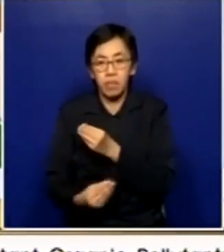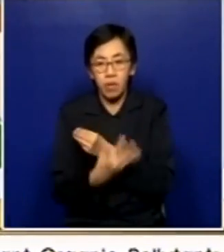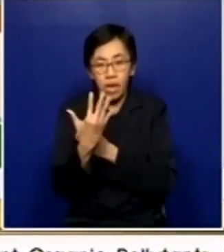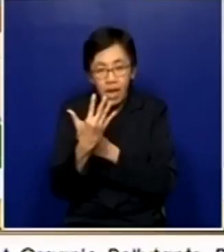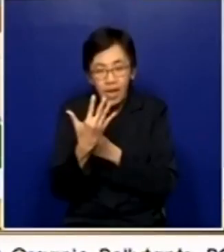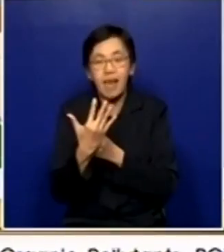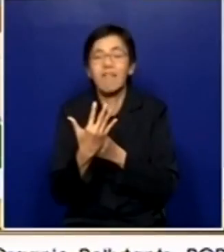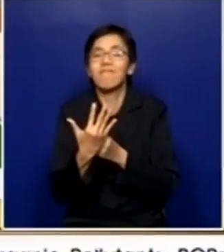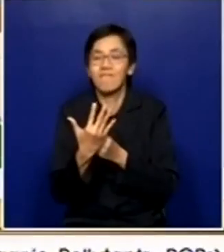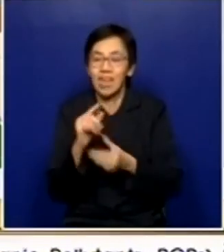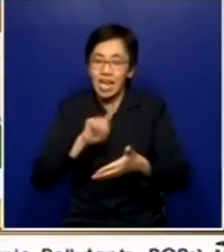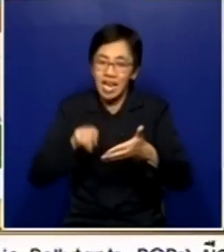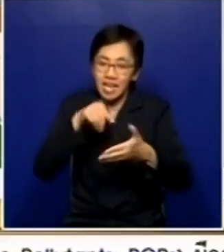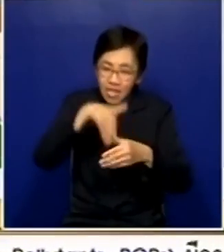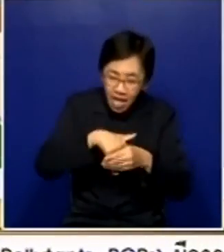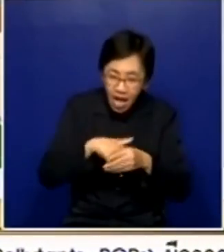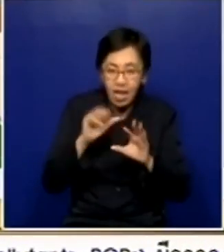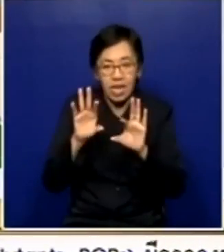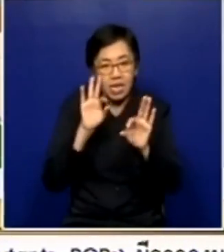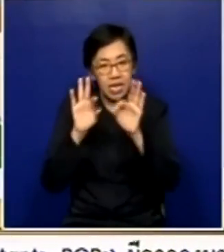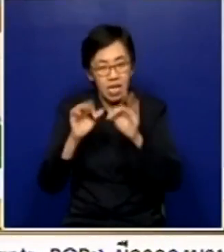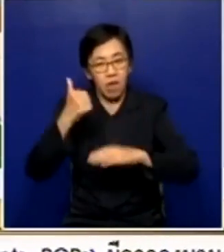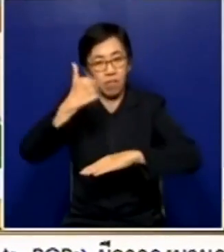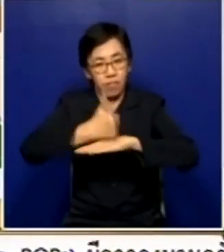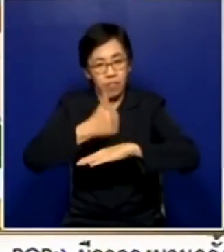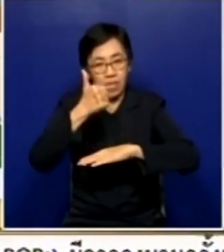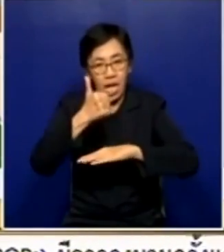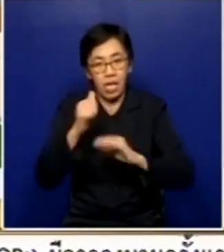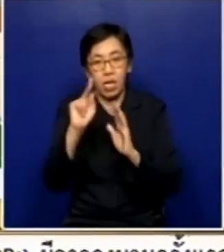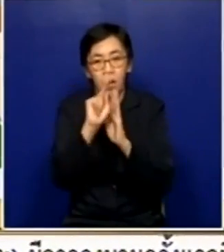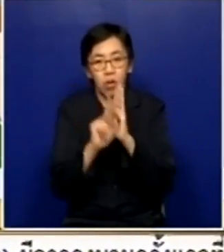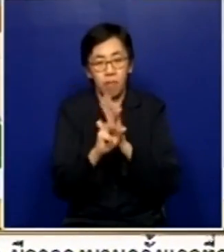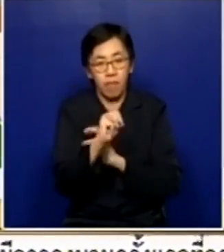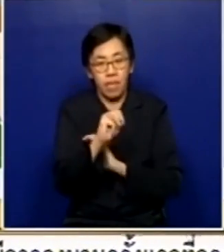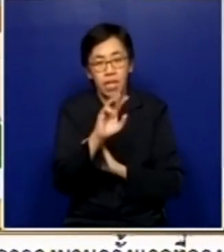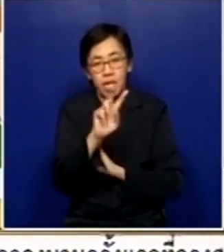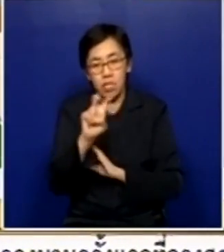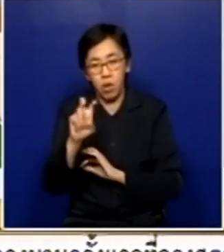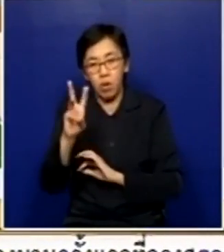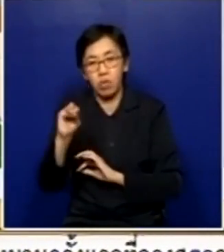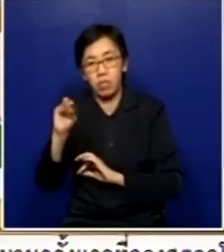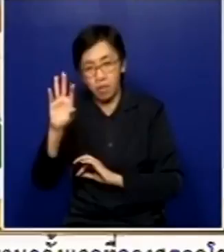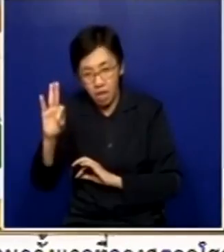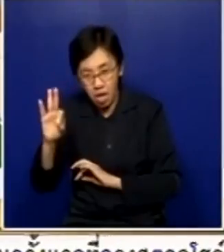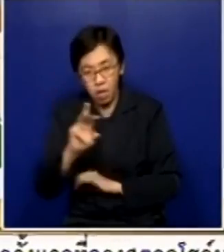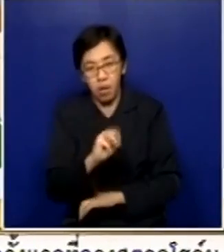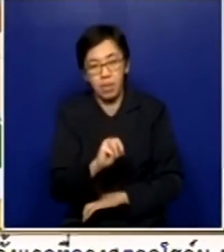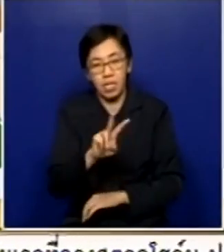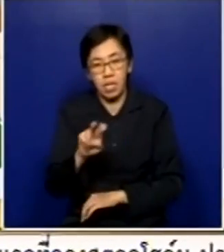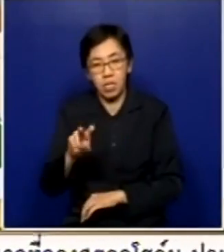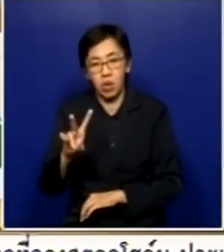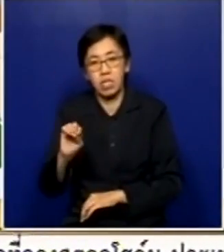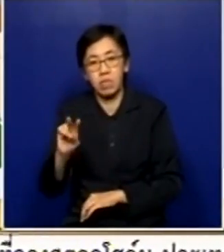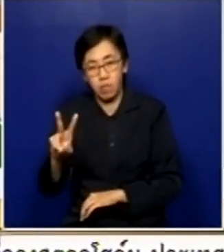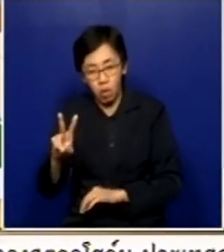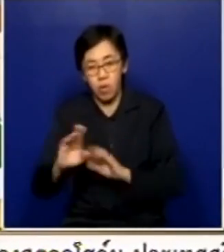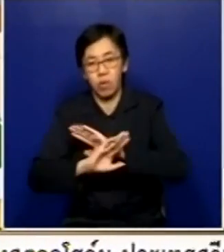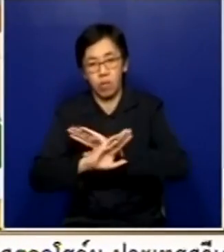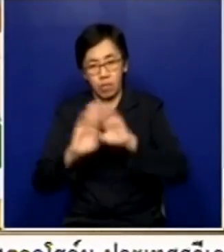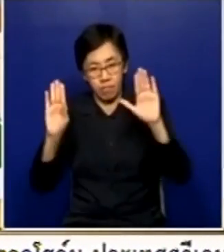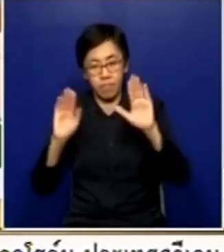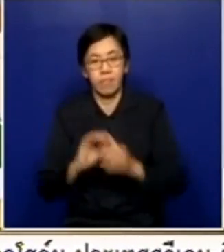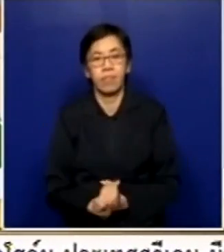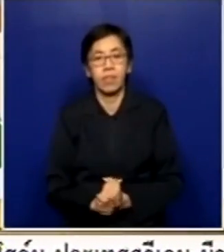จะเลือกผู้ปกครองตัวเองได้เราจึงเสนอให้ยกเลิกมาตรา 269และมาตรา 212ที่เปิดโอกาสให้